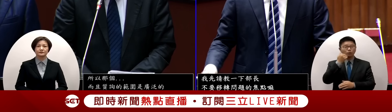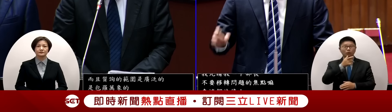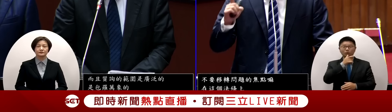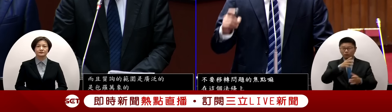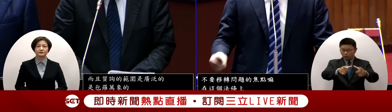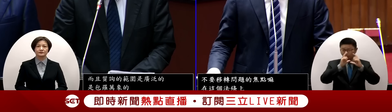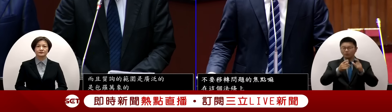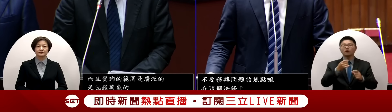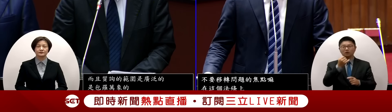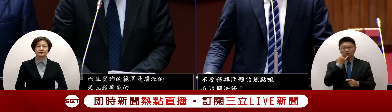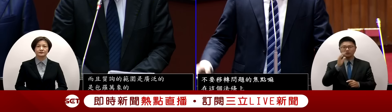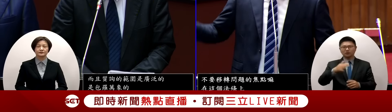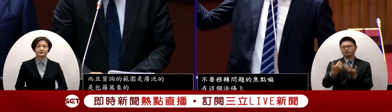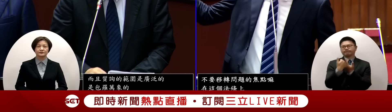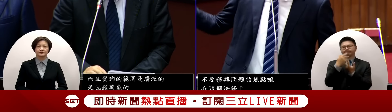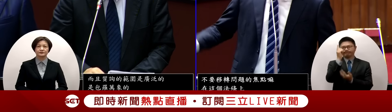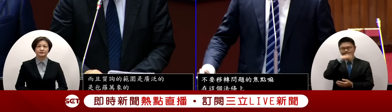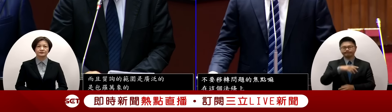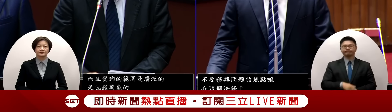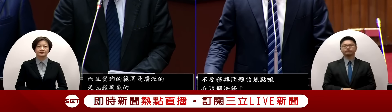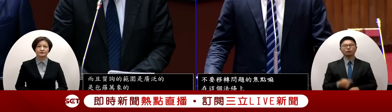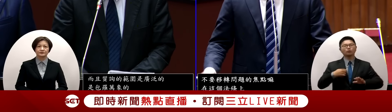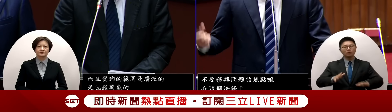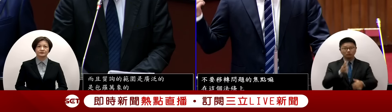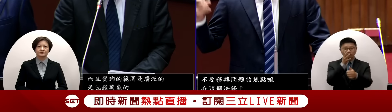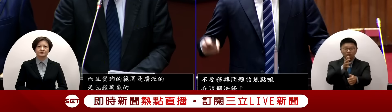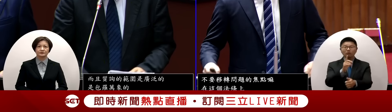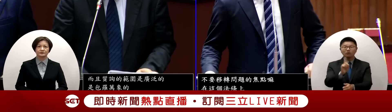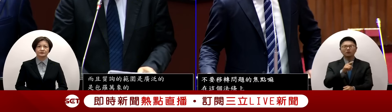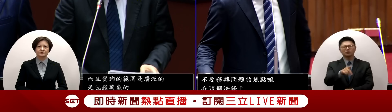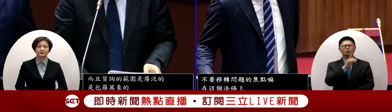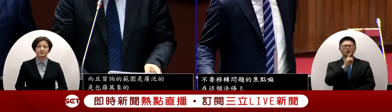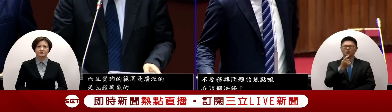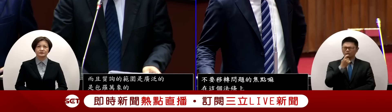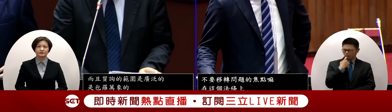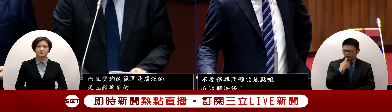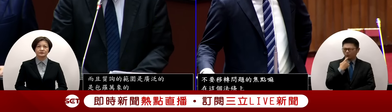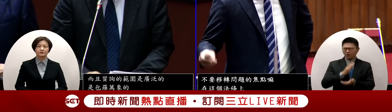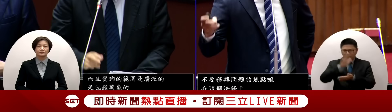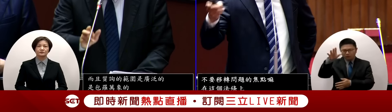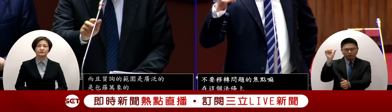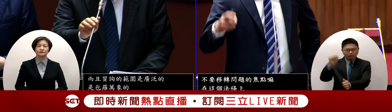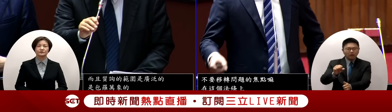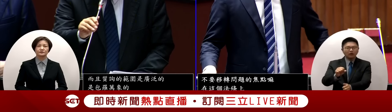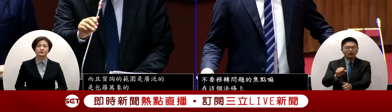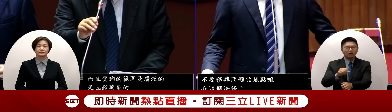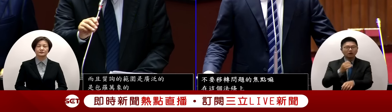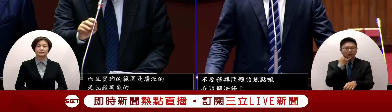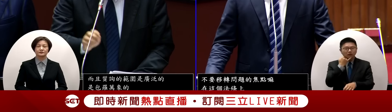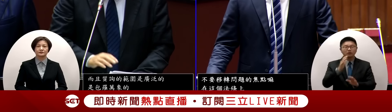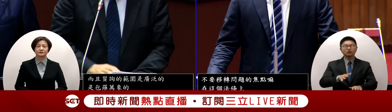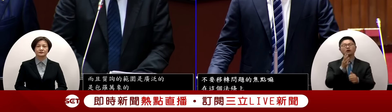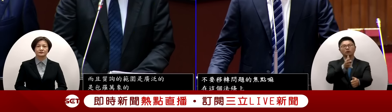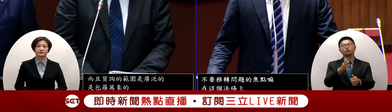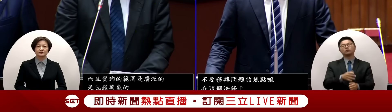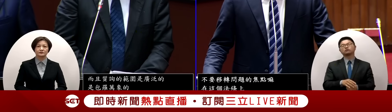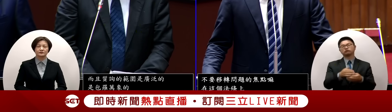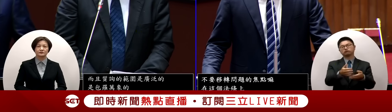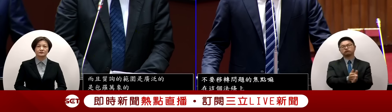啦，但请不要插嘴。我现在具体的问题是，你们说怀疑就可以科予刑责，我具体的请教部长